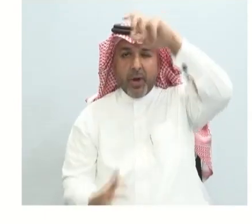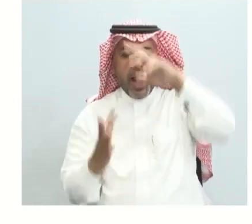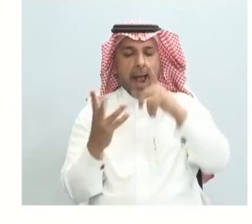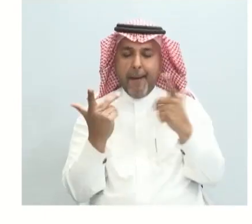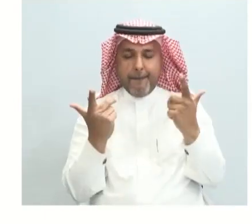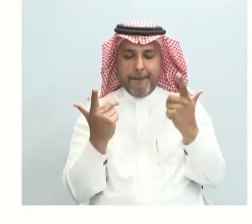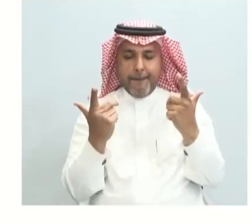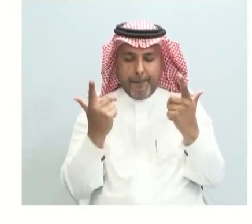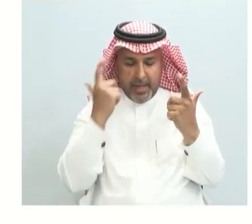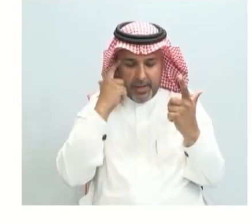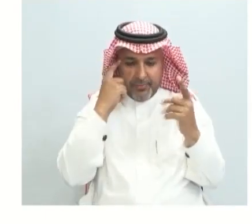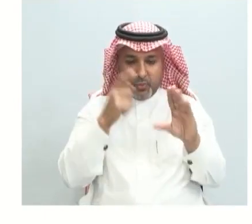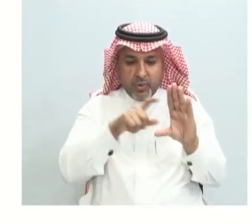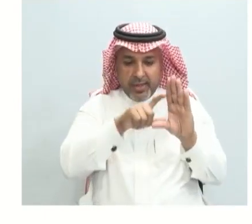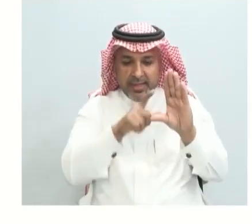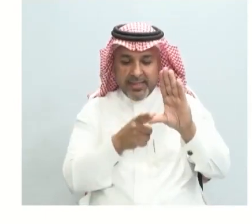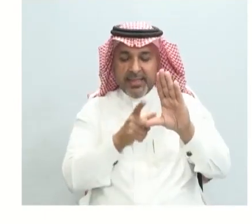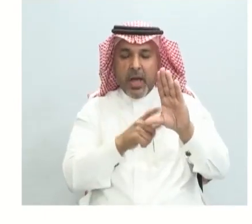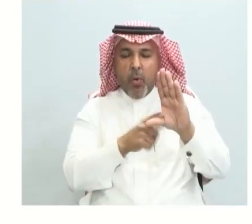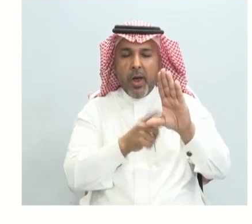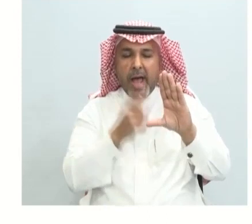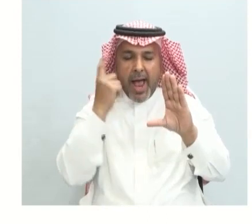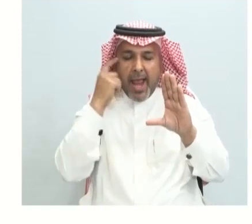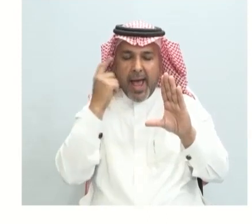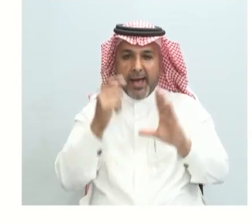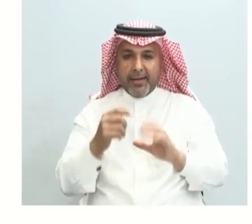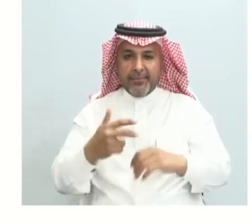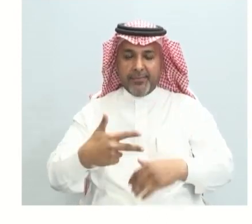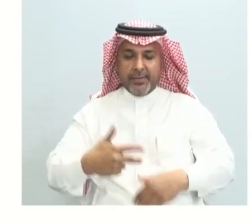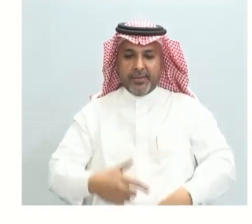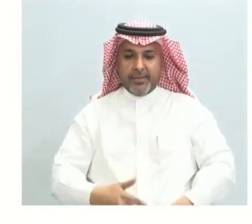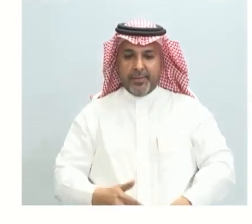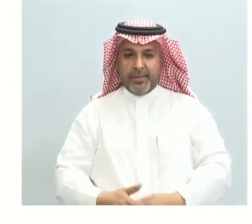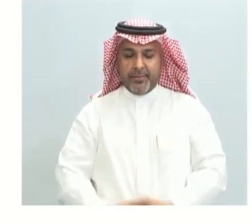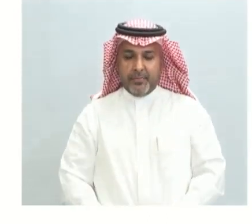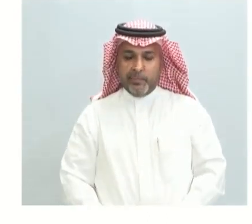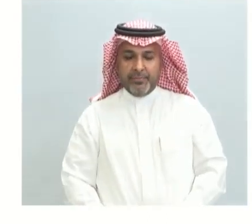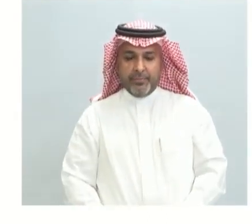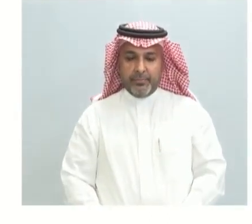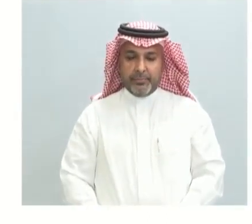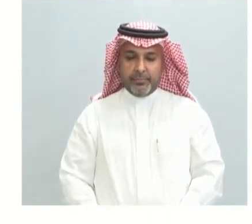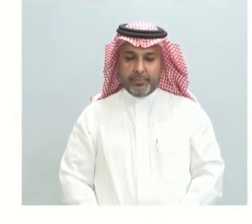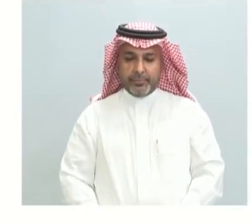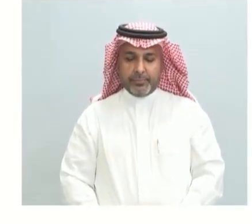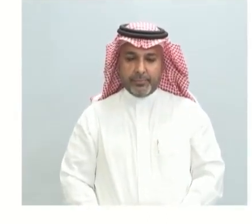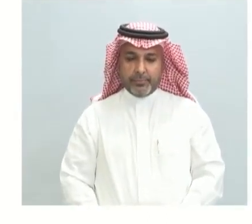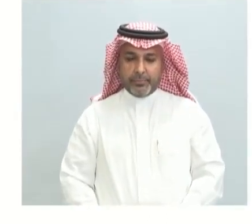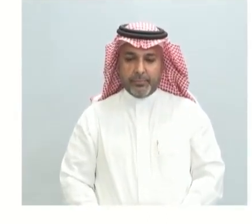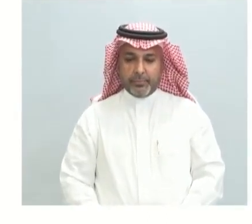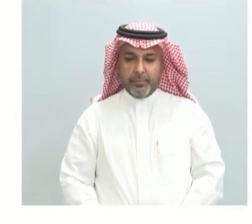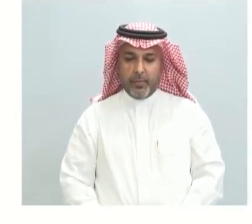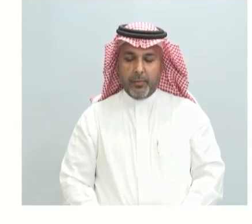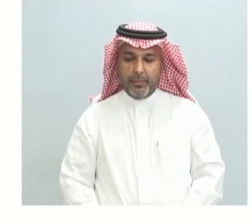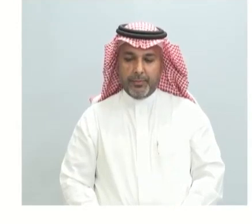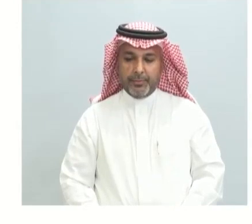البعد او لا من خلال حل المثلث كذلك كيف ممكن نجيب احنا الزاويتين الاخرتين طبعا احنا